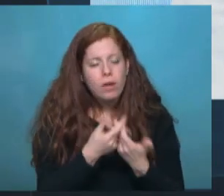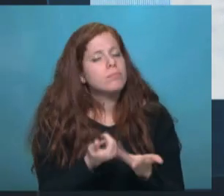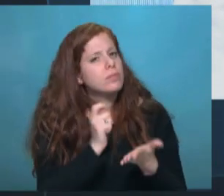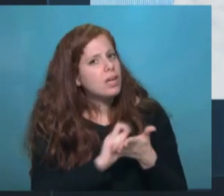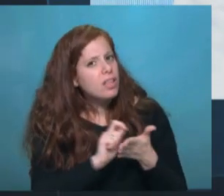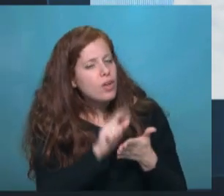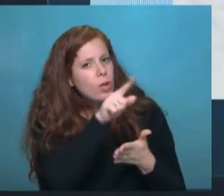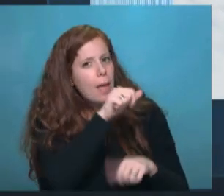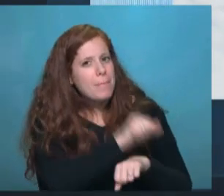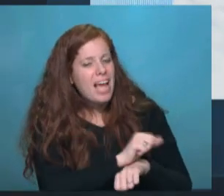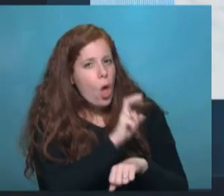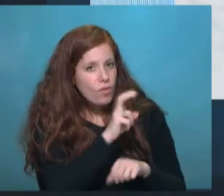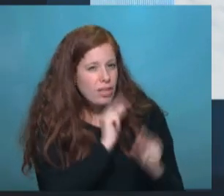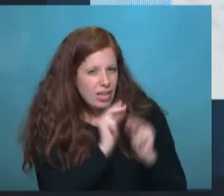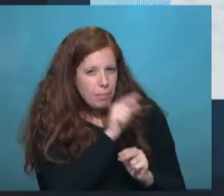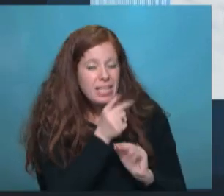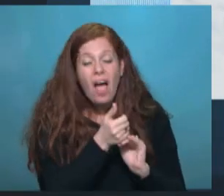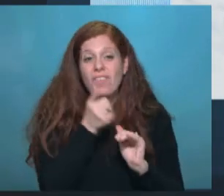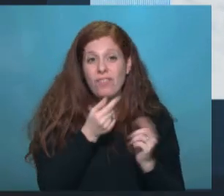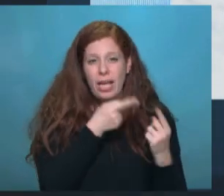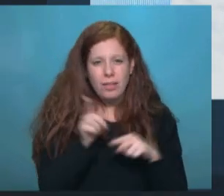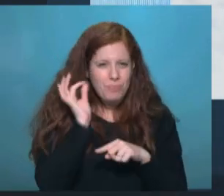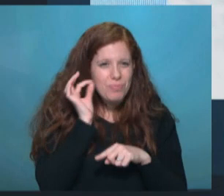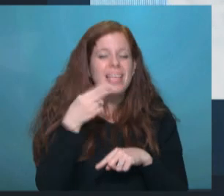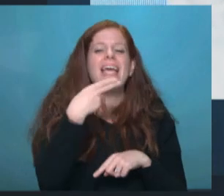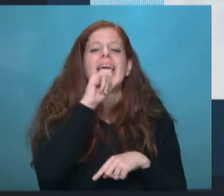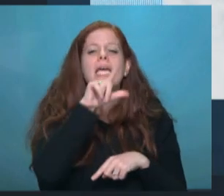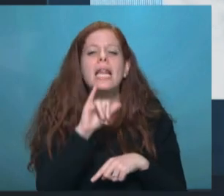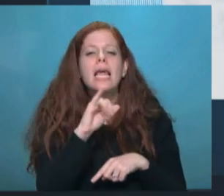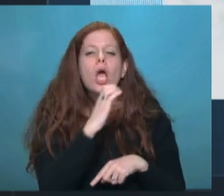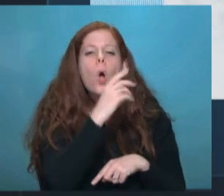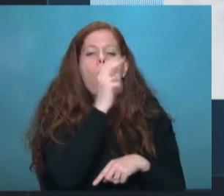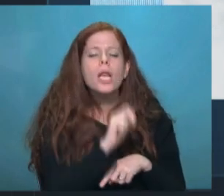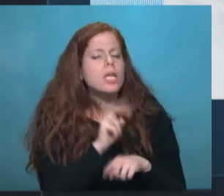בכלא עופר, מיד נהיה איתך, אבל קודם אלייך, גילי כהן, בעצם יש